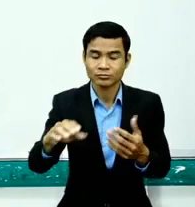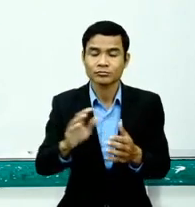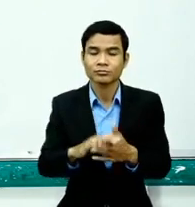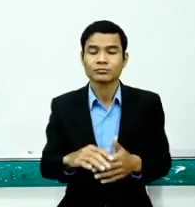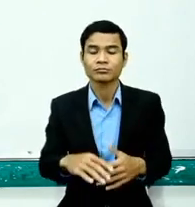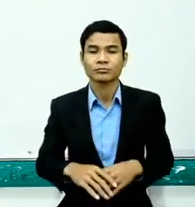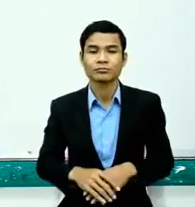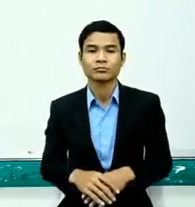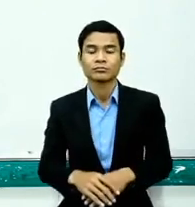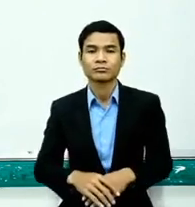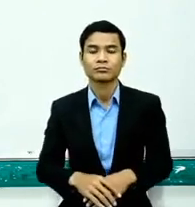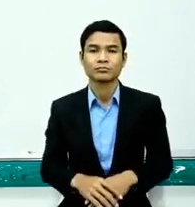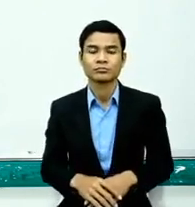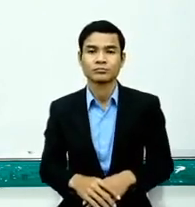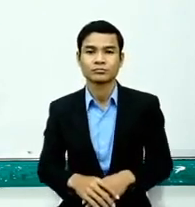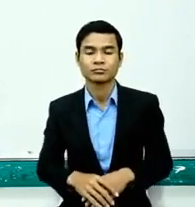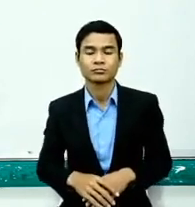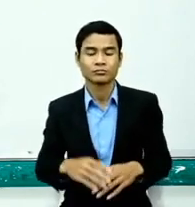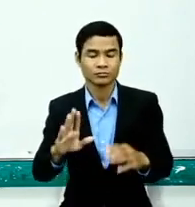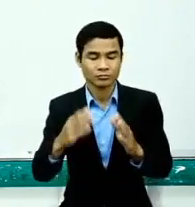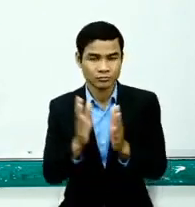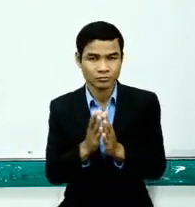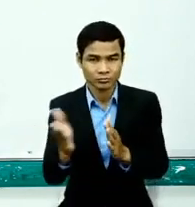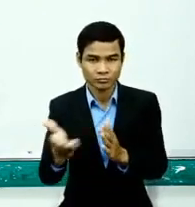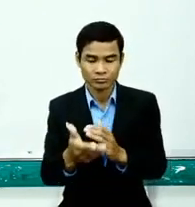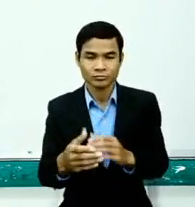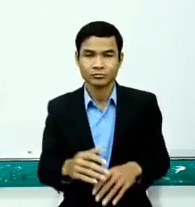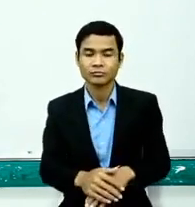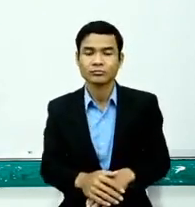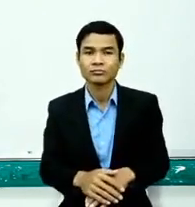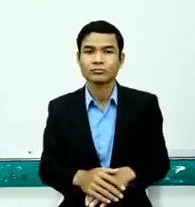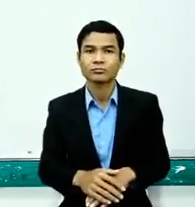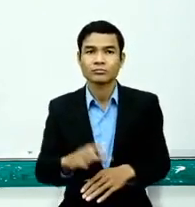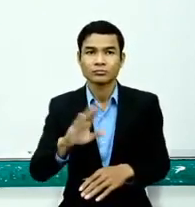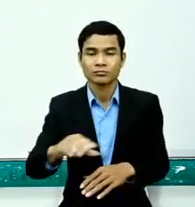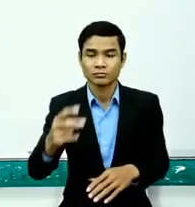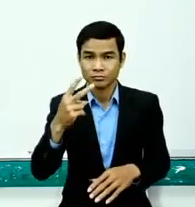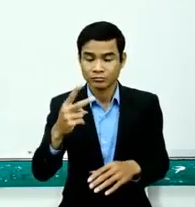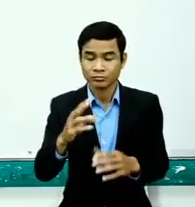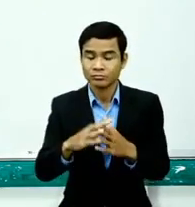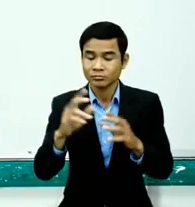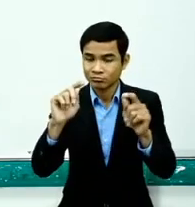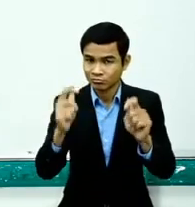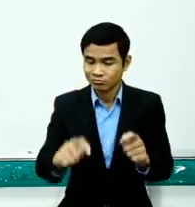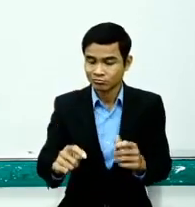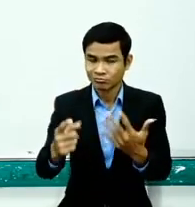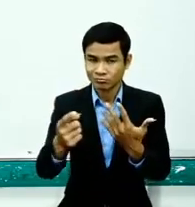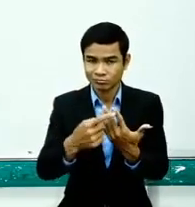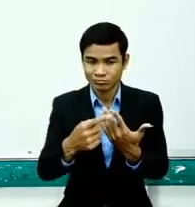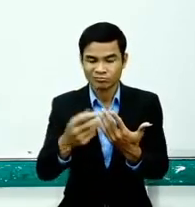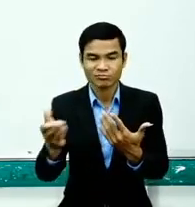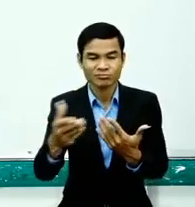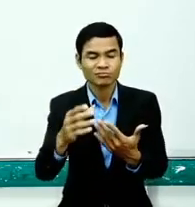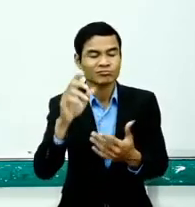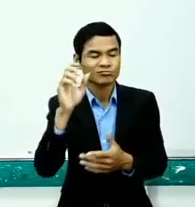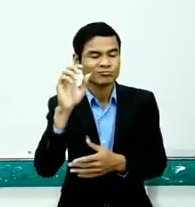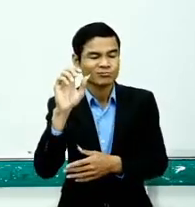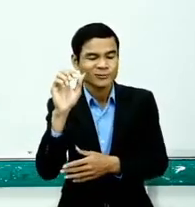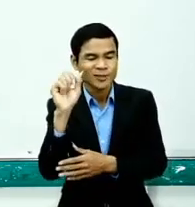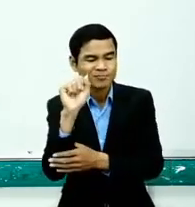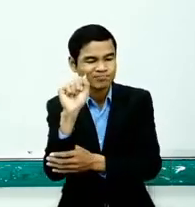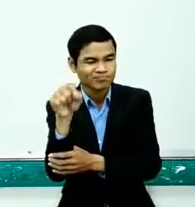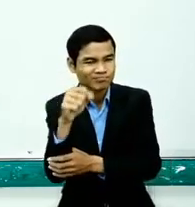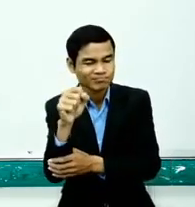ងចាអរគុណកូនអញ្ចឹងកូនបានឃើញរូបរាងនៃស្រអតើកូនអត់តន់ចេះសរសេរស្រអឲ្យមិនយ៉ា